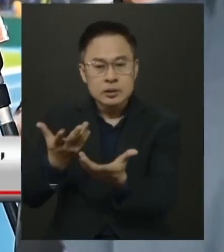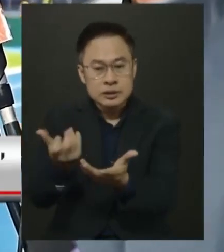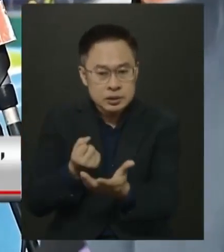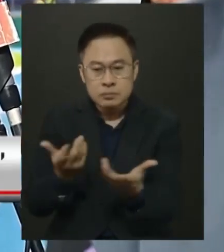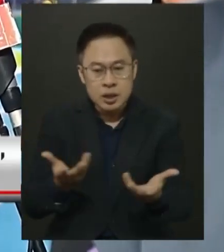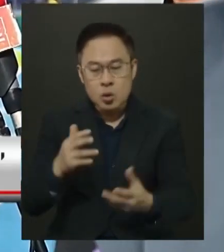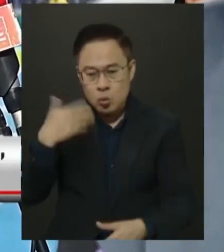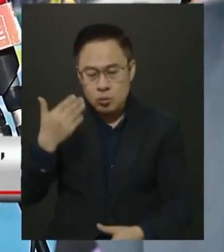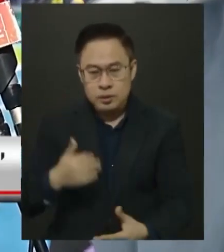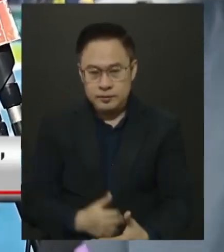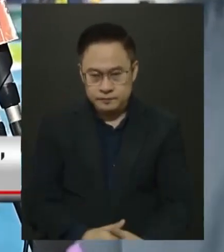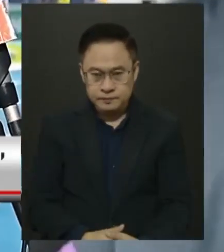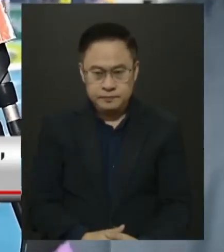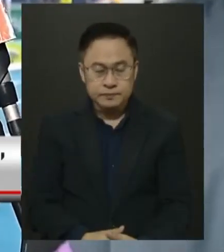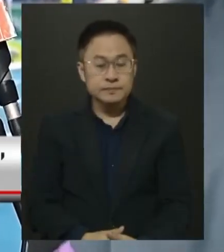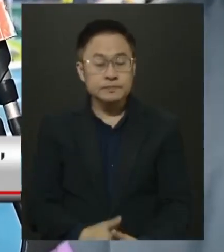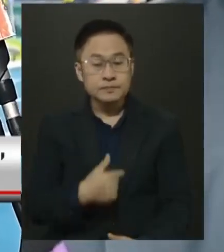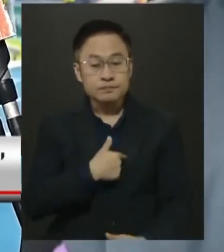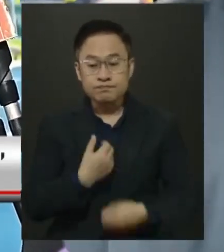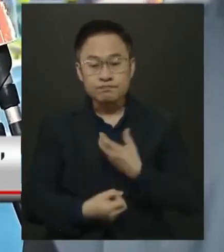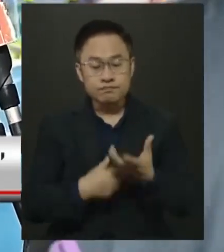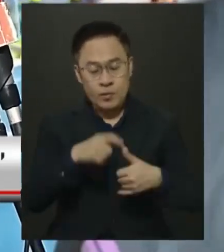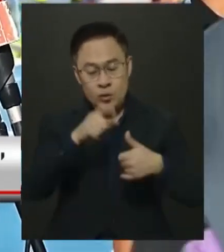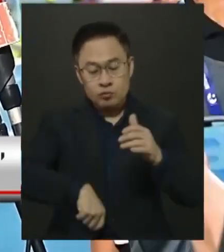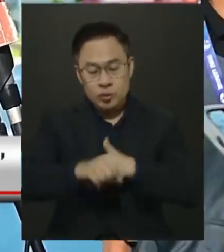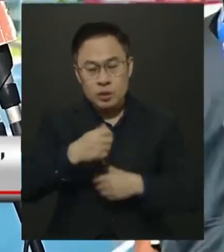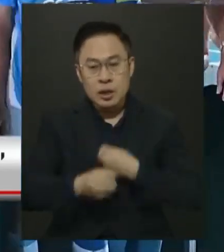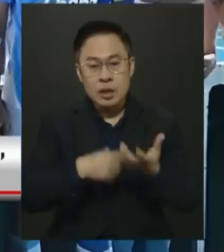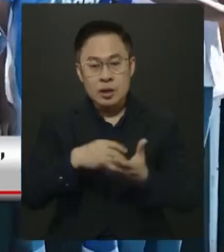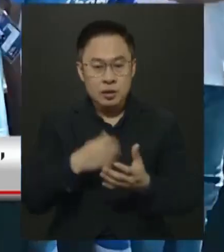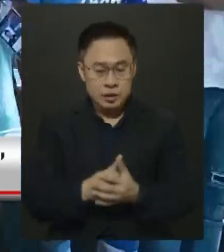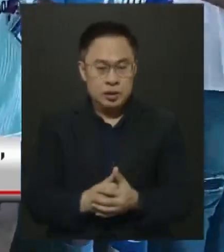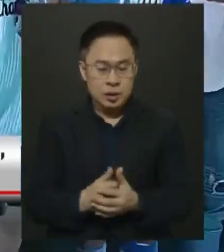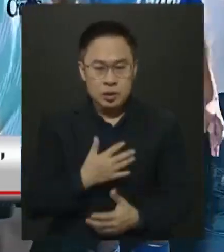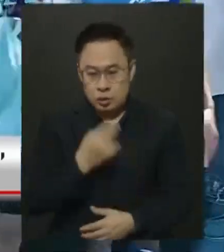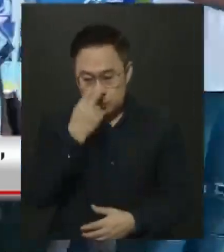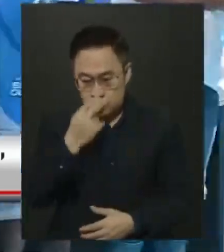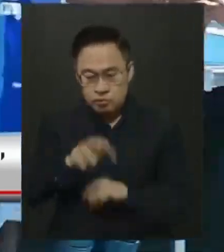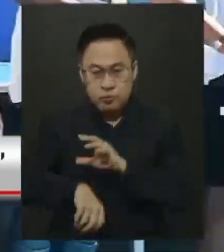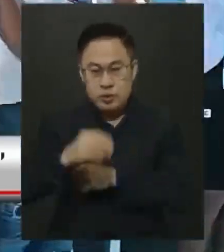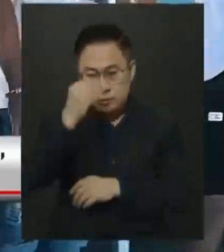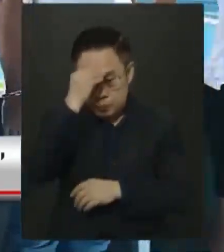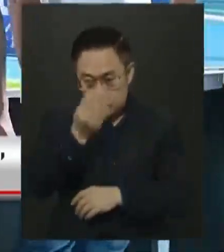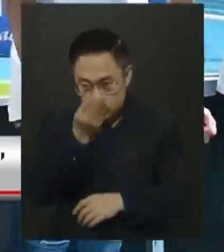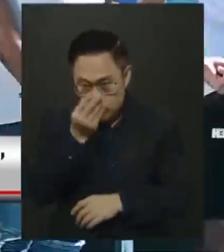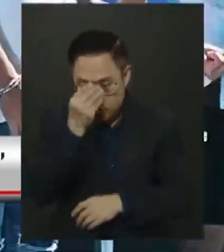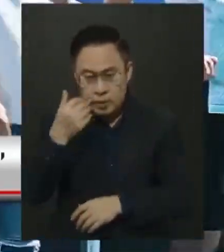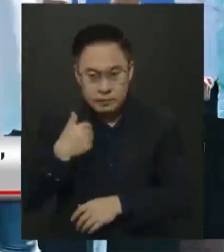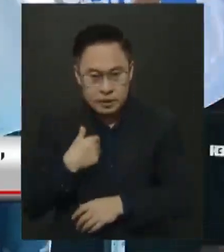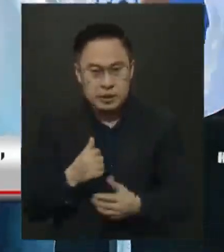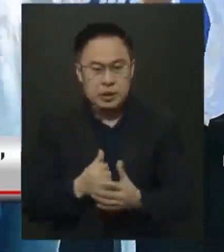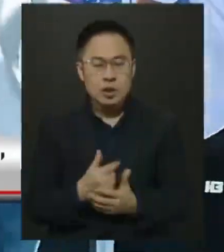ค่ะก็ออกมาเปิดเผยกับสื่ออย่างเพจฟุตบอลไทยบอกว่าที่ผ่านมาก็ได้ดูศึกฟุตบอลเจลีกอยู่ตลอดนะคะเพราะว่าชานต